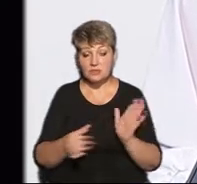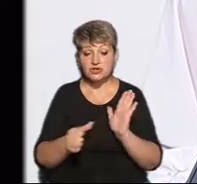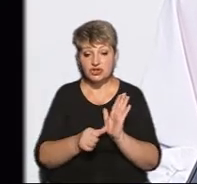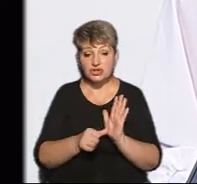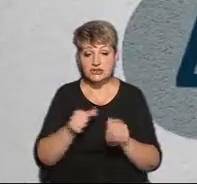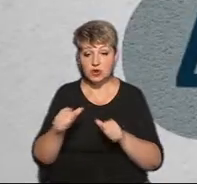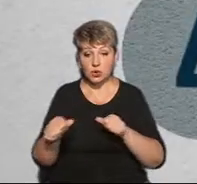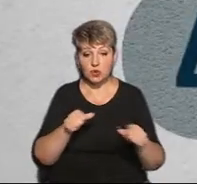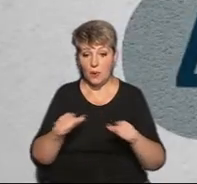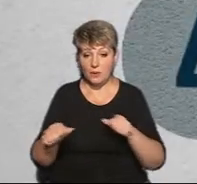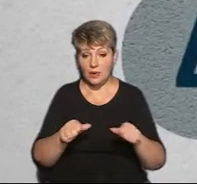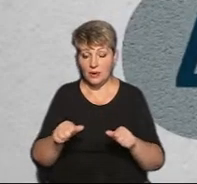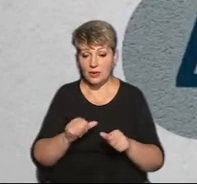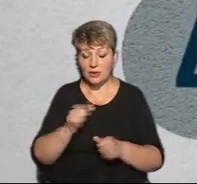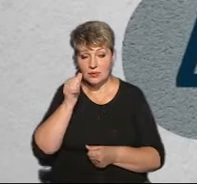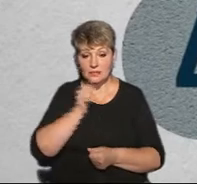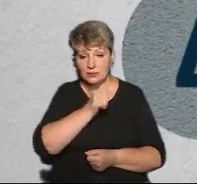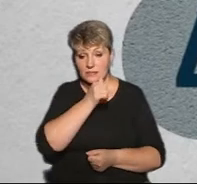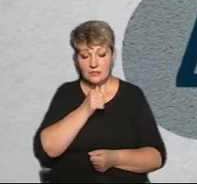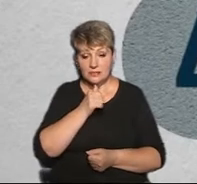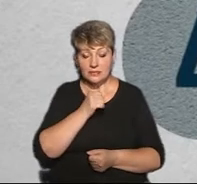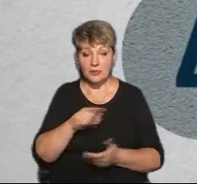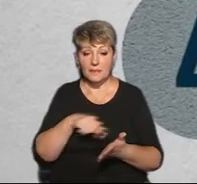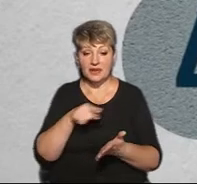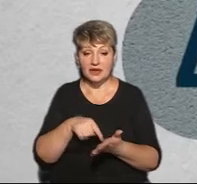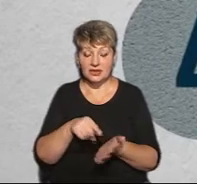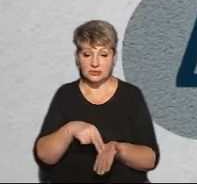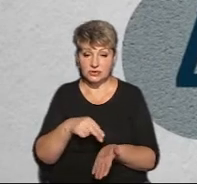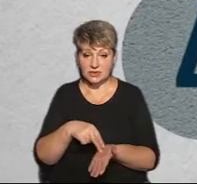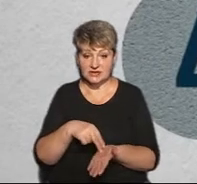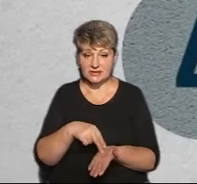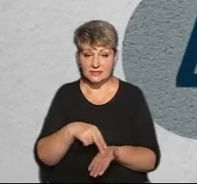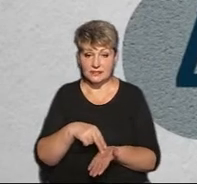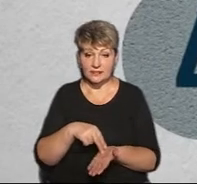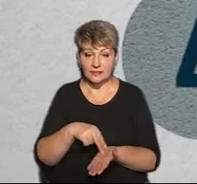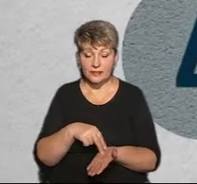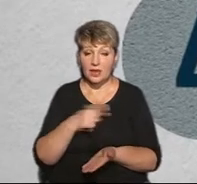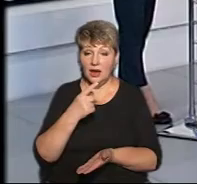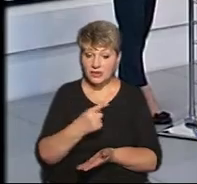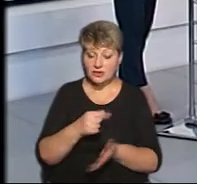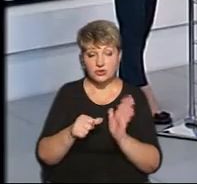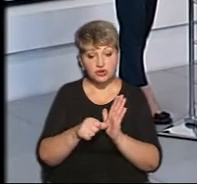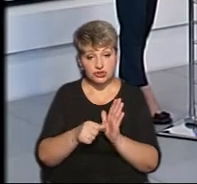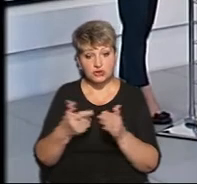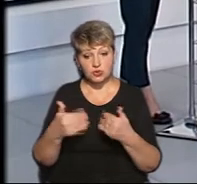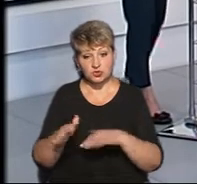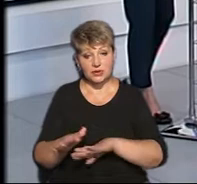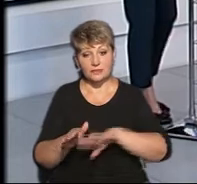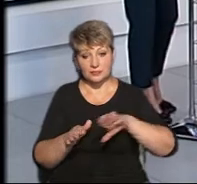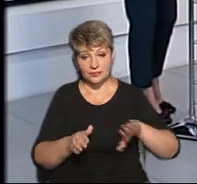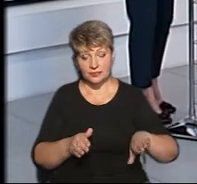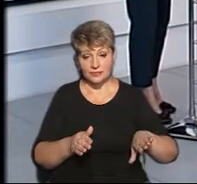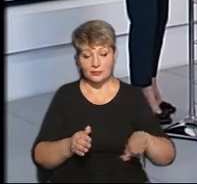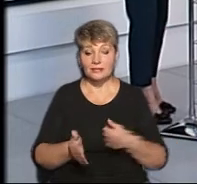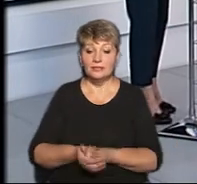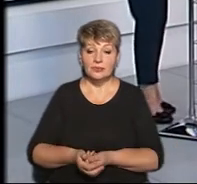кнопок, під якими приховані топ-6 викликів міста Черкаси. Цифра 1 і цифра 6 вже зіграли, можете обрати